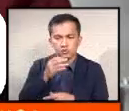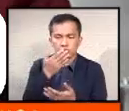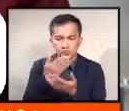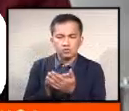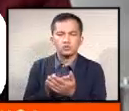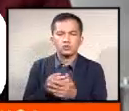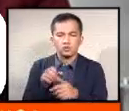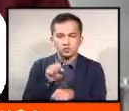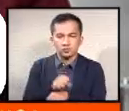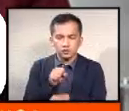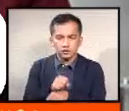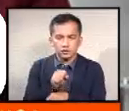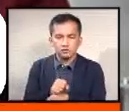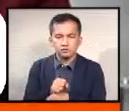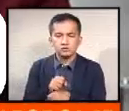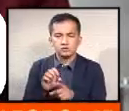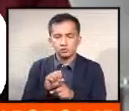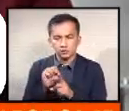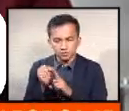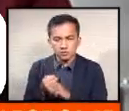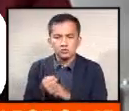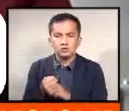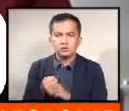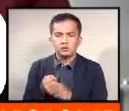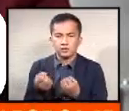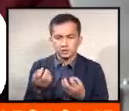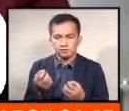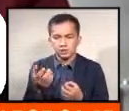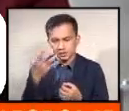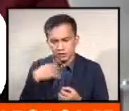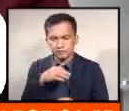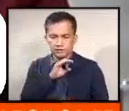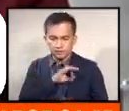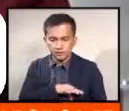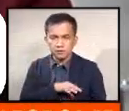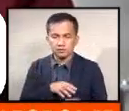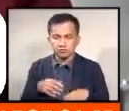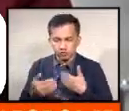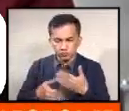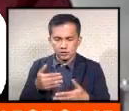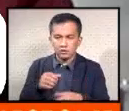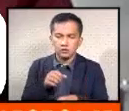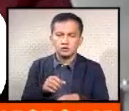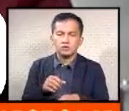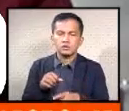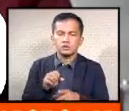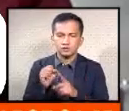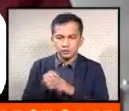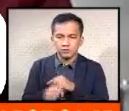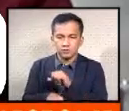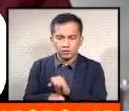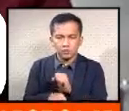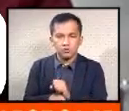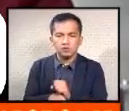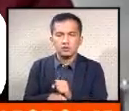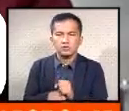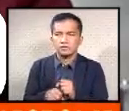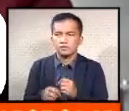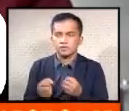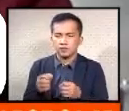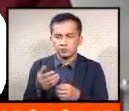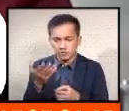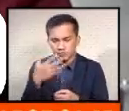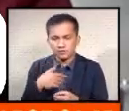ang benepisyo at patakbo ng kondisyon sa trabaho, mas matatag ang trabaho,